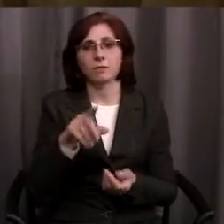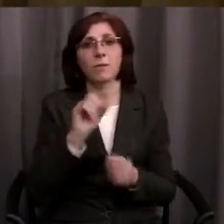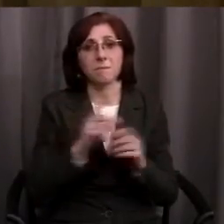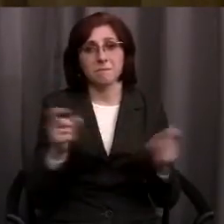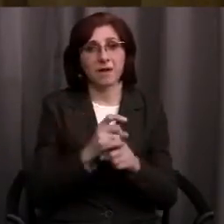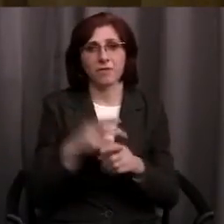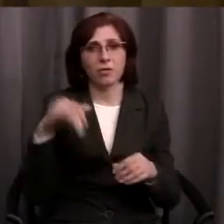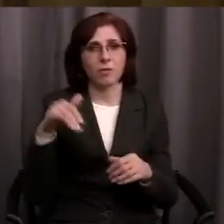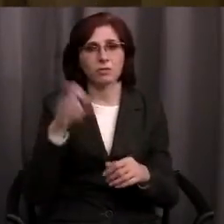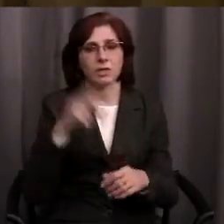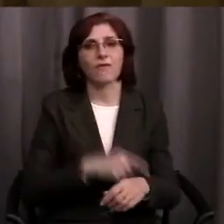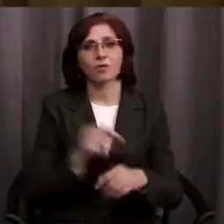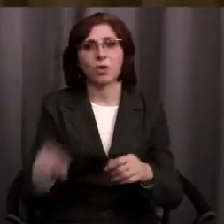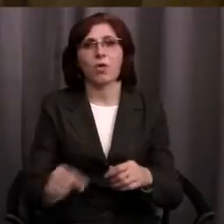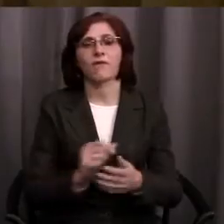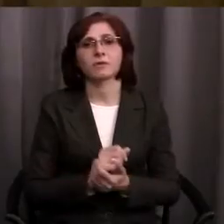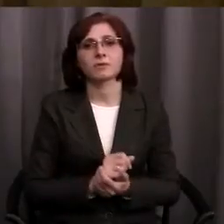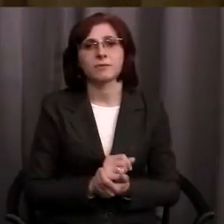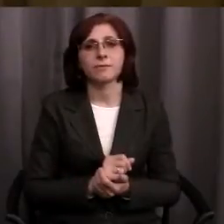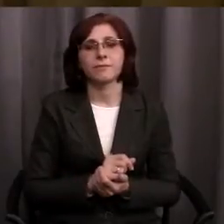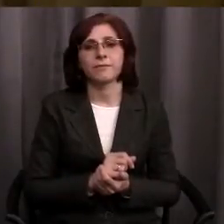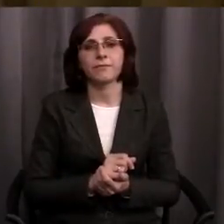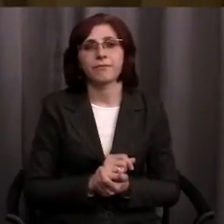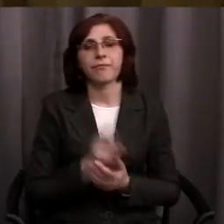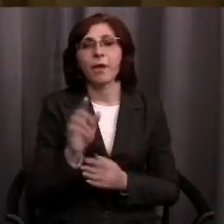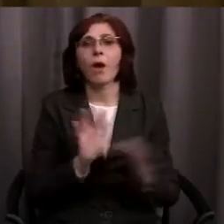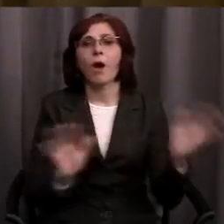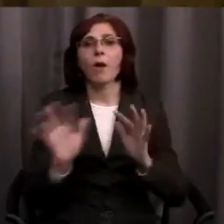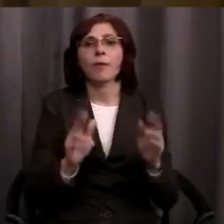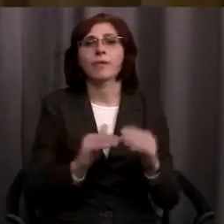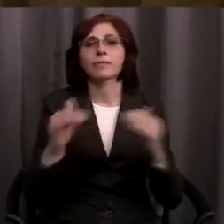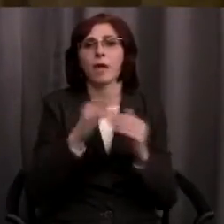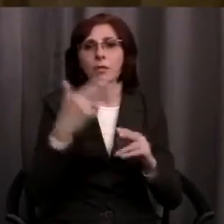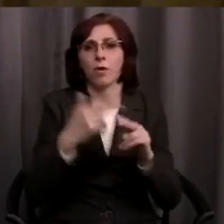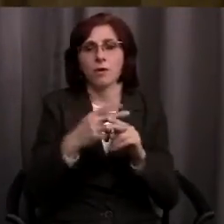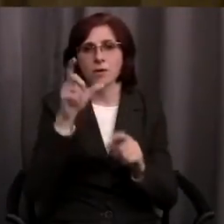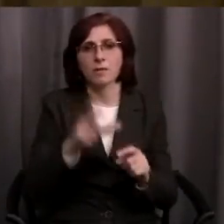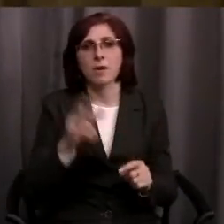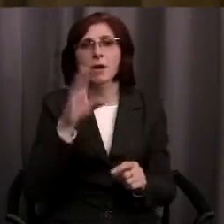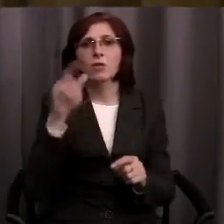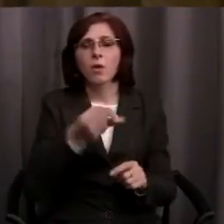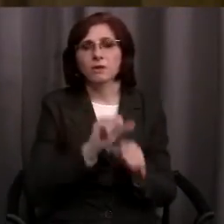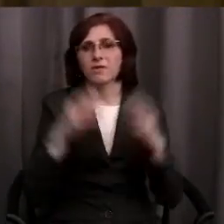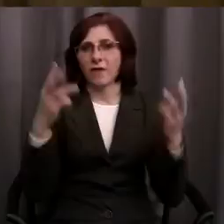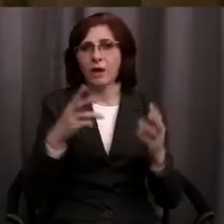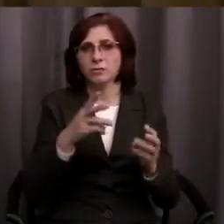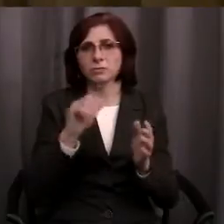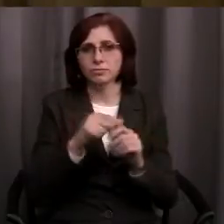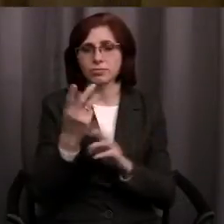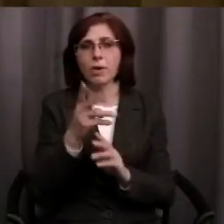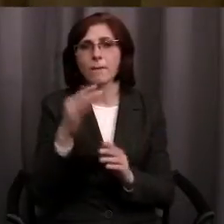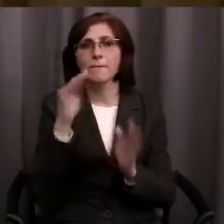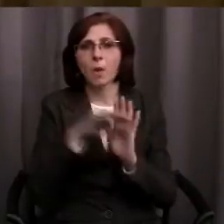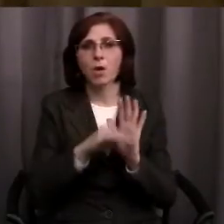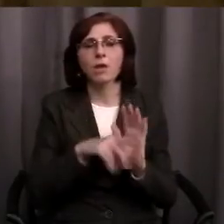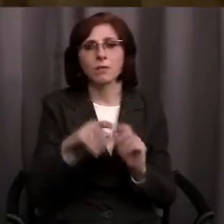funkcjonować nie może. Opieka nad pacjentem. To jest najważniejszy element tego programu, dlatego go omówię